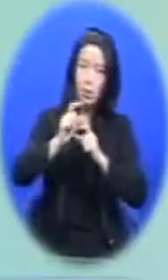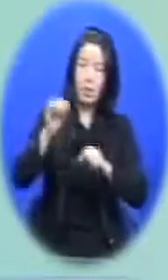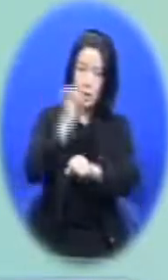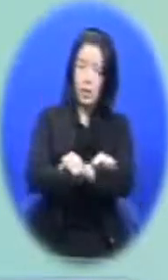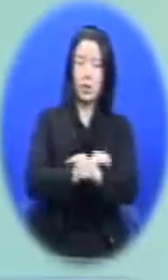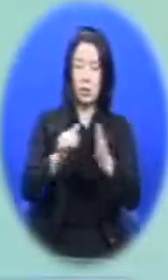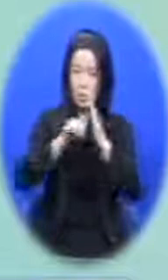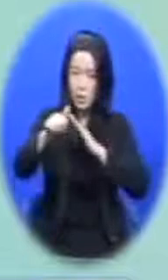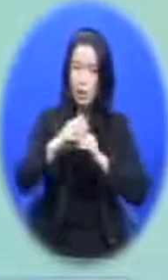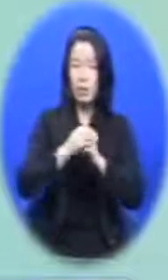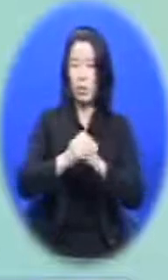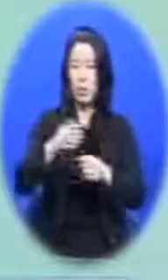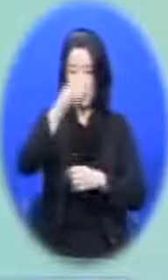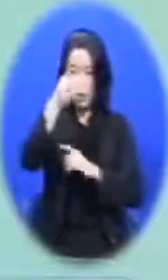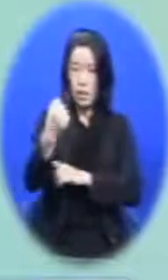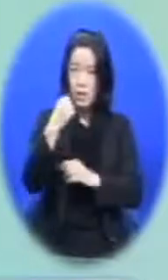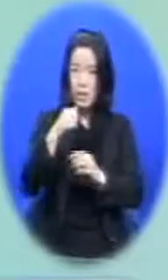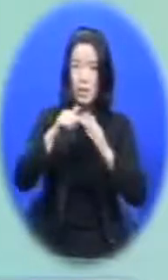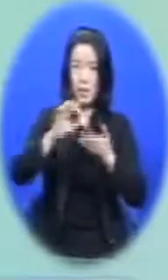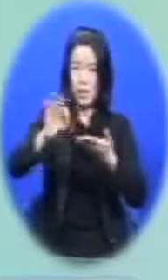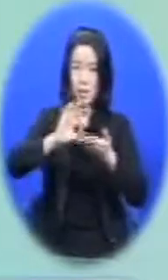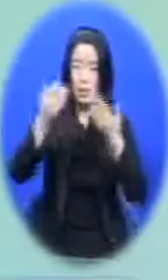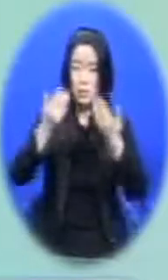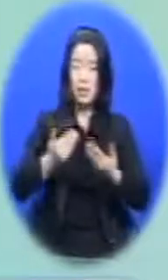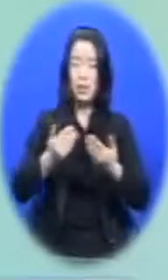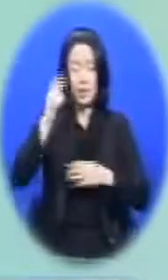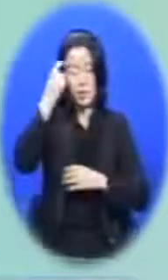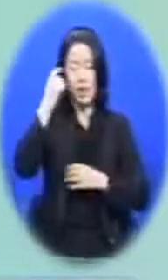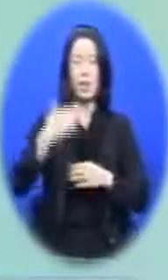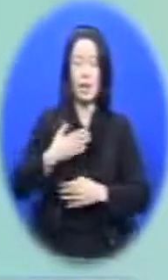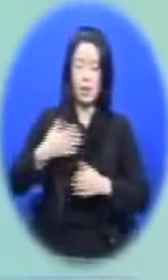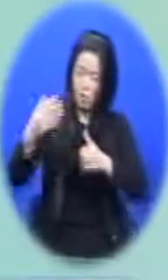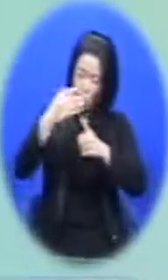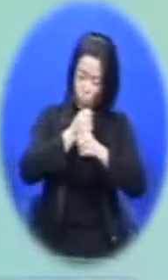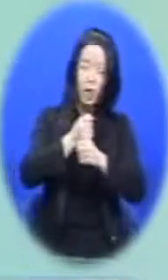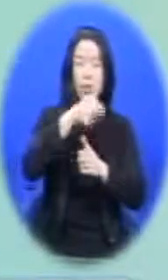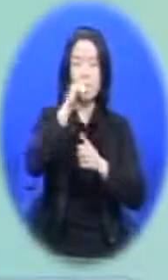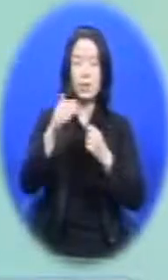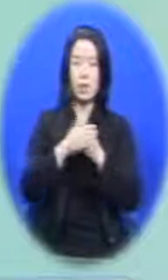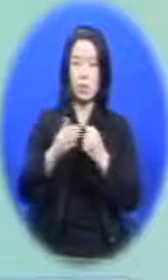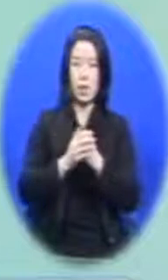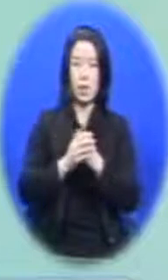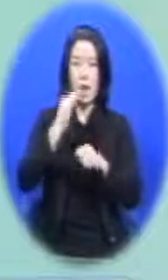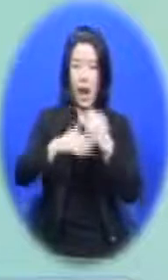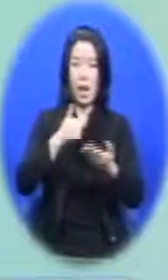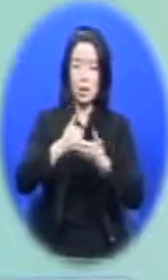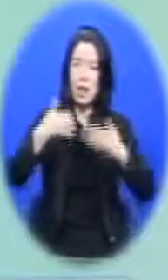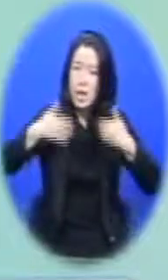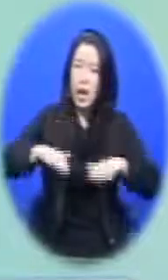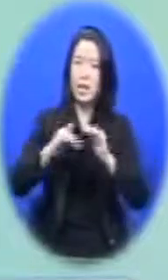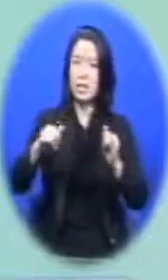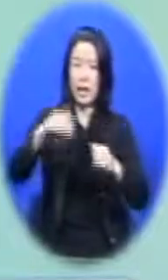되고 남보다 실력이 있어야 쓰임 받는다는 생각이 나를 꽉 사로잡고 있었던 하나님은 약한